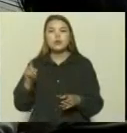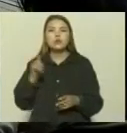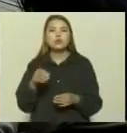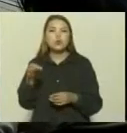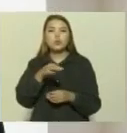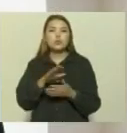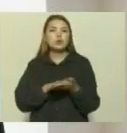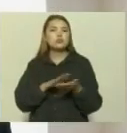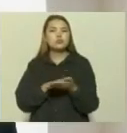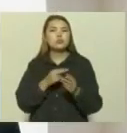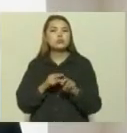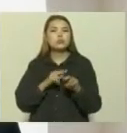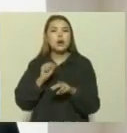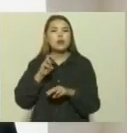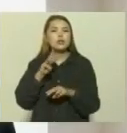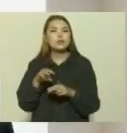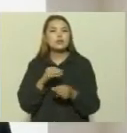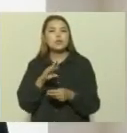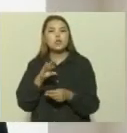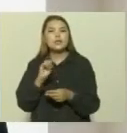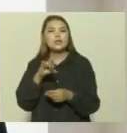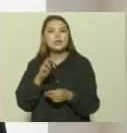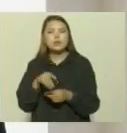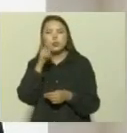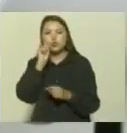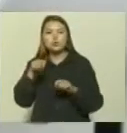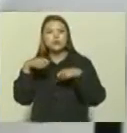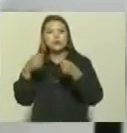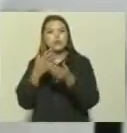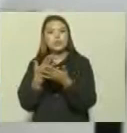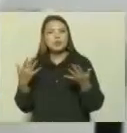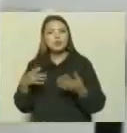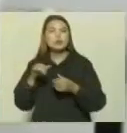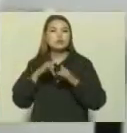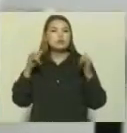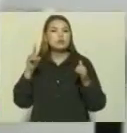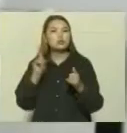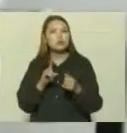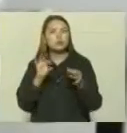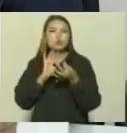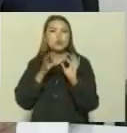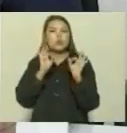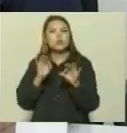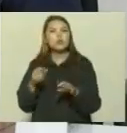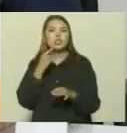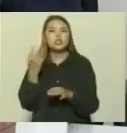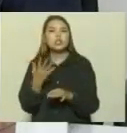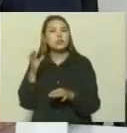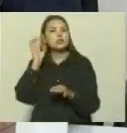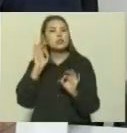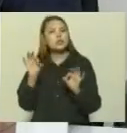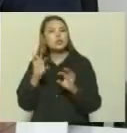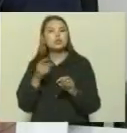область продолжился. На встрече аким города Жансейит Кайнарбаев доложил о показателях экономического развития Жанаузеня. В своем выступлении он отметил